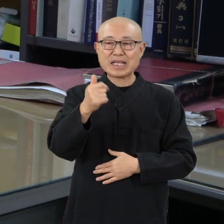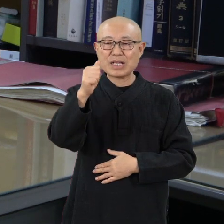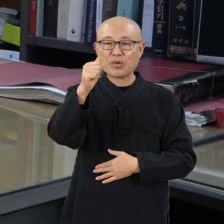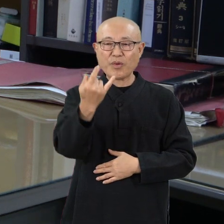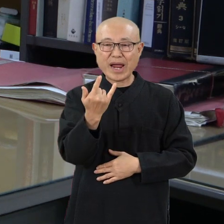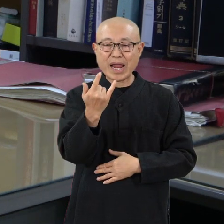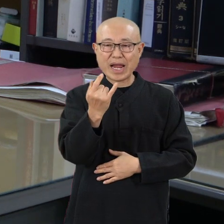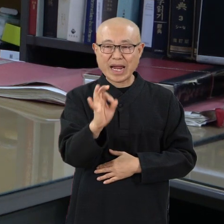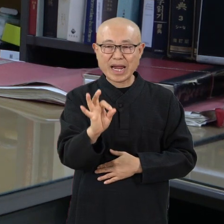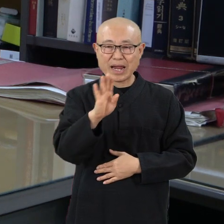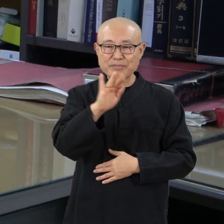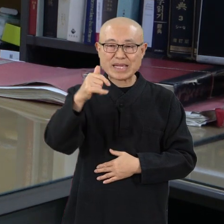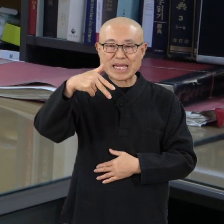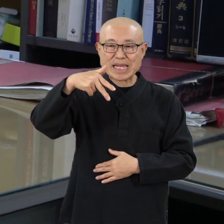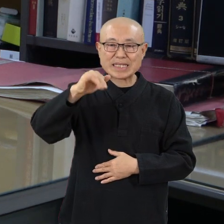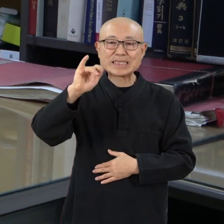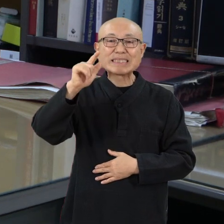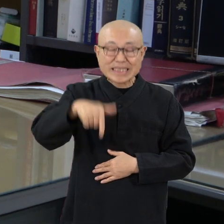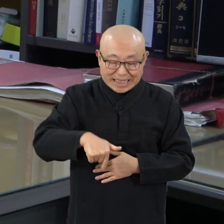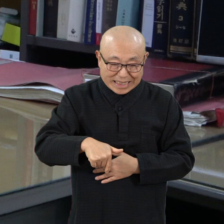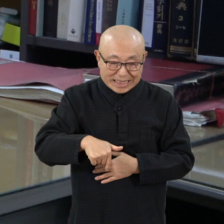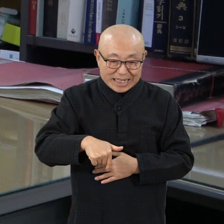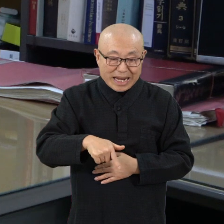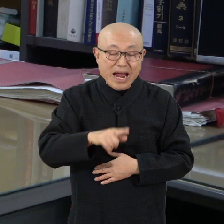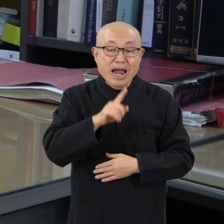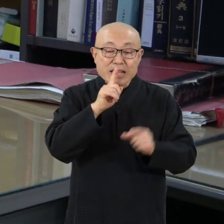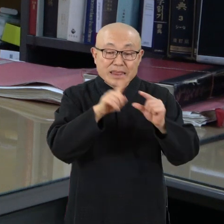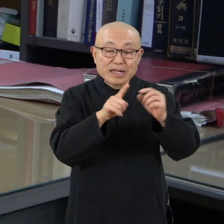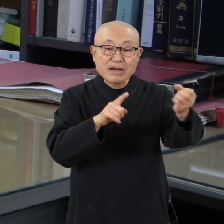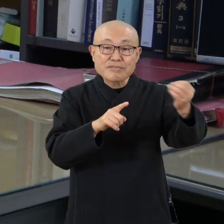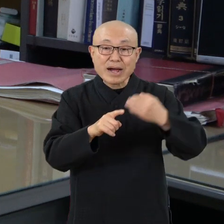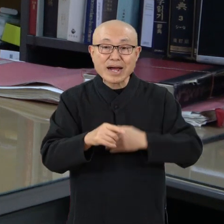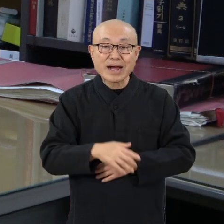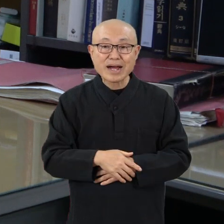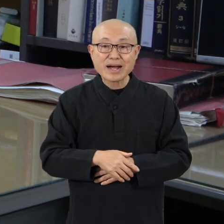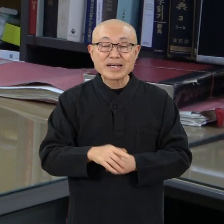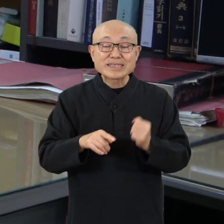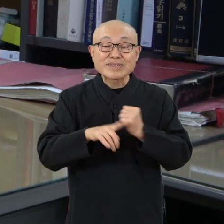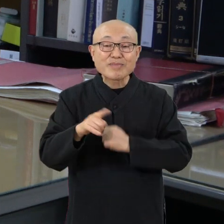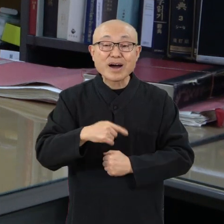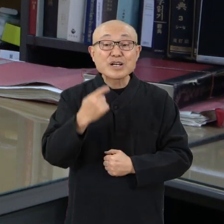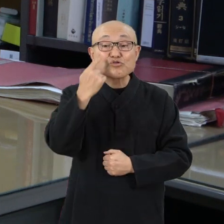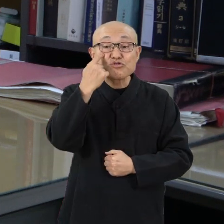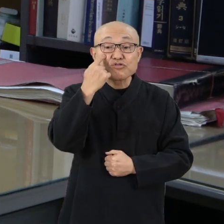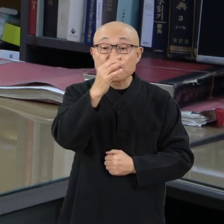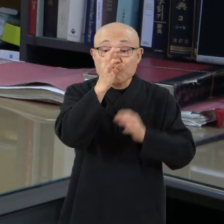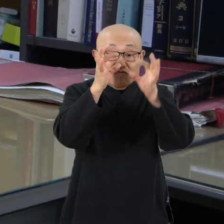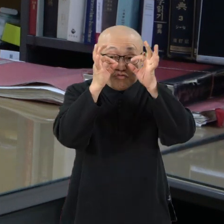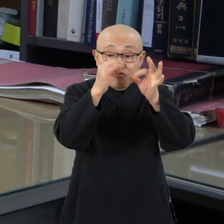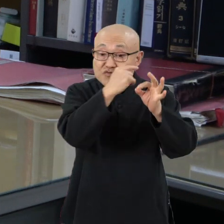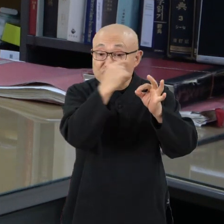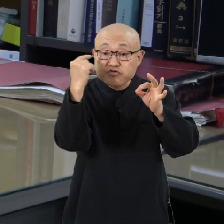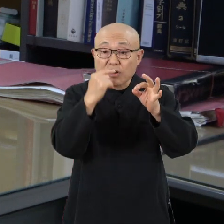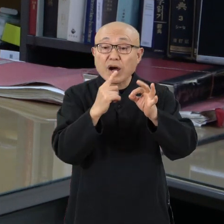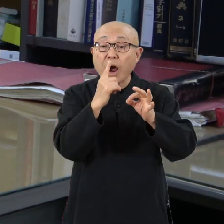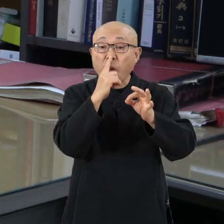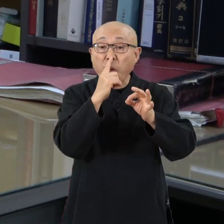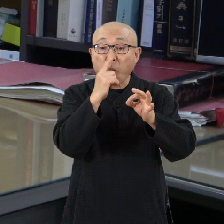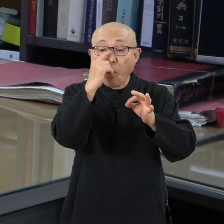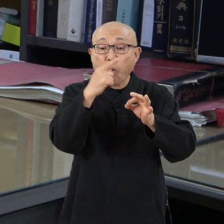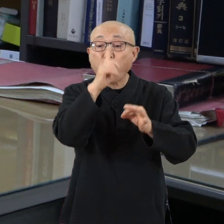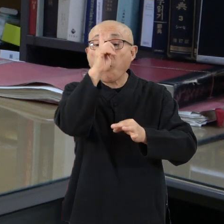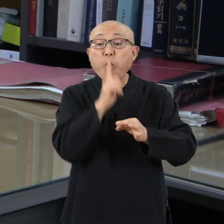안행비직이니라 그러셔요. 이 안행비직이라는 말은 눈은 옆으로 뻗쳐 있고 코는